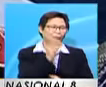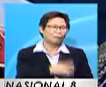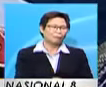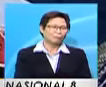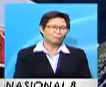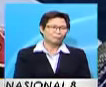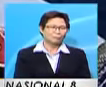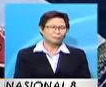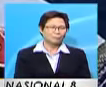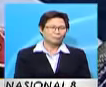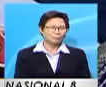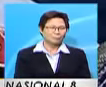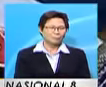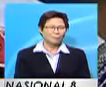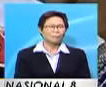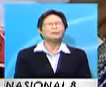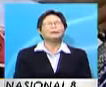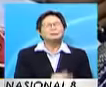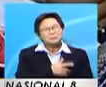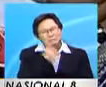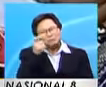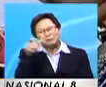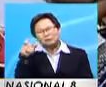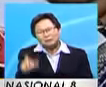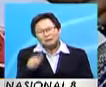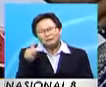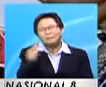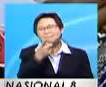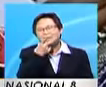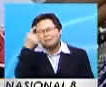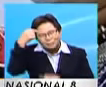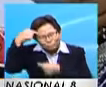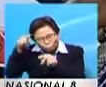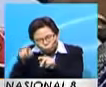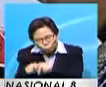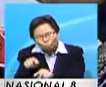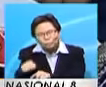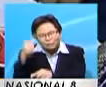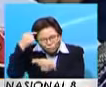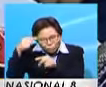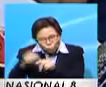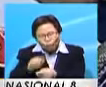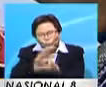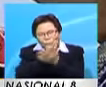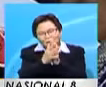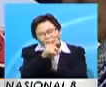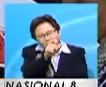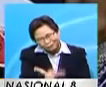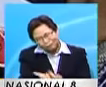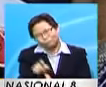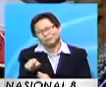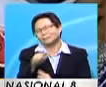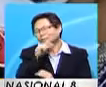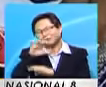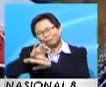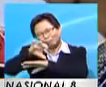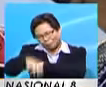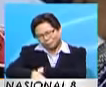dan sejumlah itu adalah daripada gigi calon kena Agan tidak ada paksaan